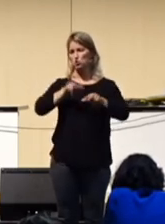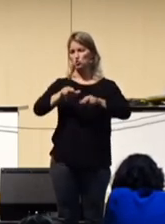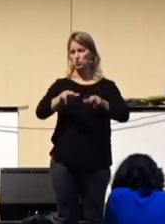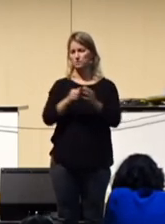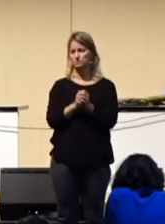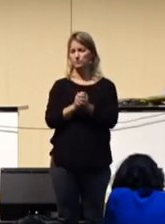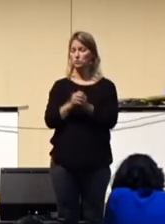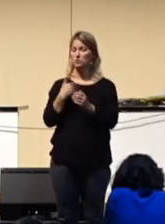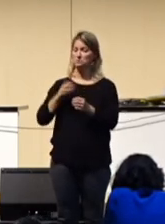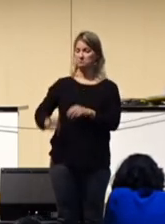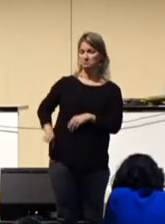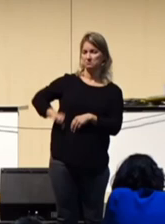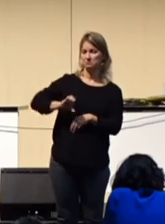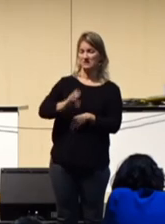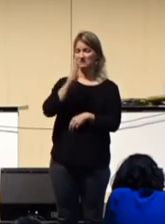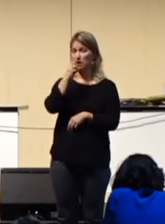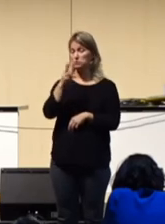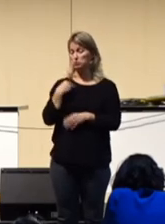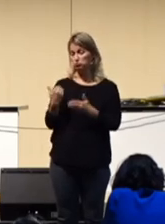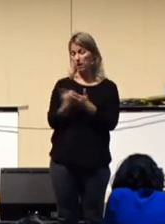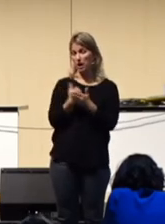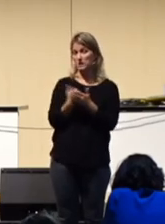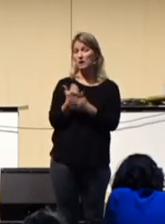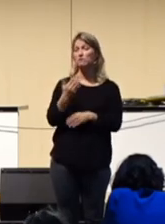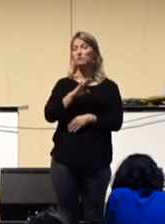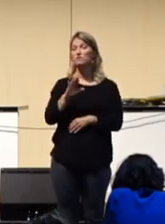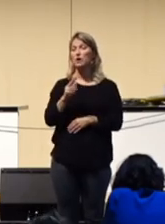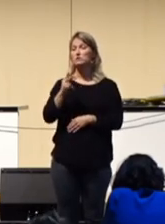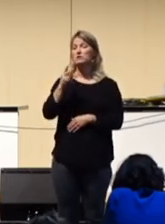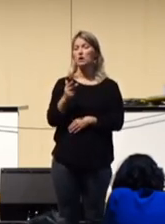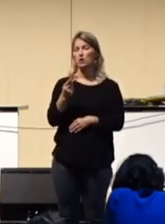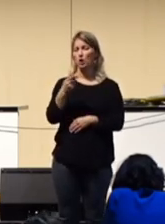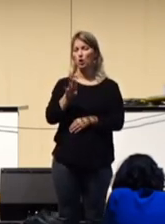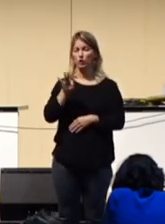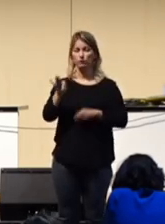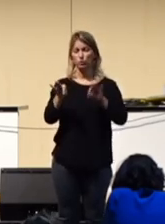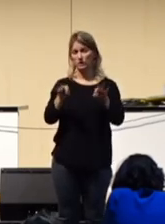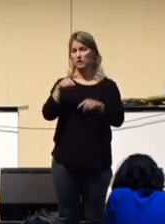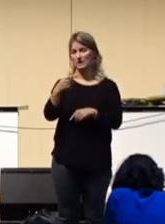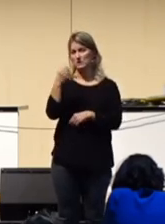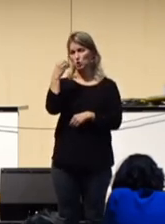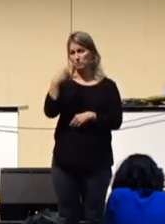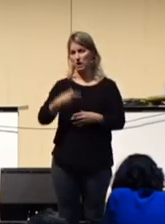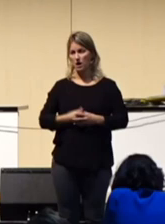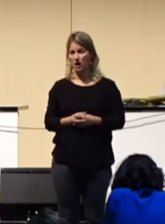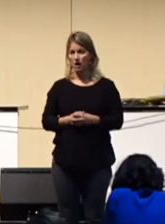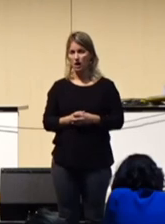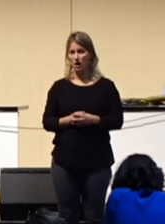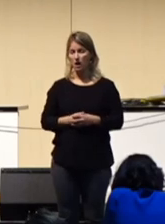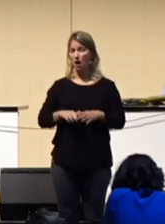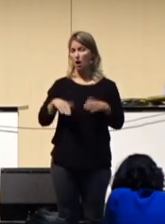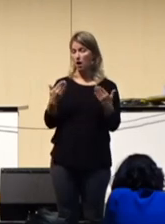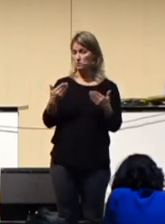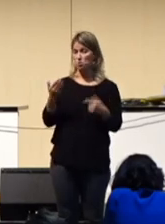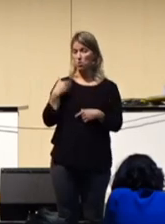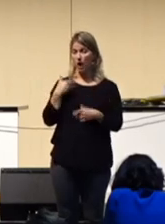Mitteleinsatz angeht, sind wir mit sparsamen 5.300 Euro unterwegs gewesen im Sommer. Ist also bei weitem